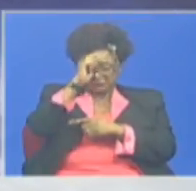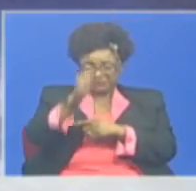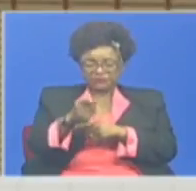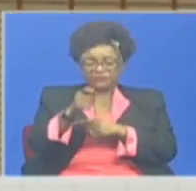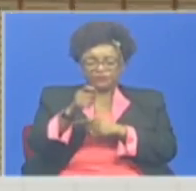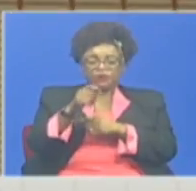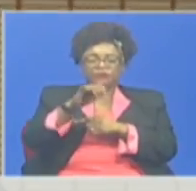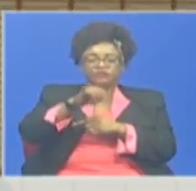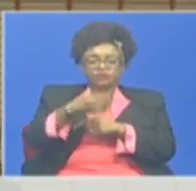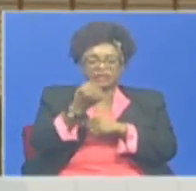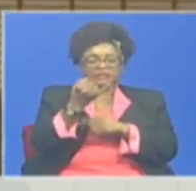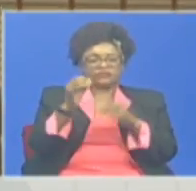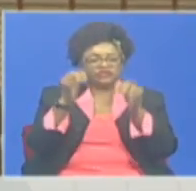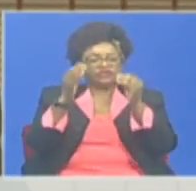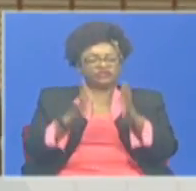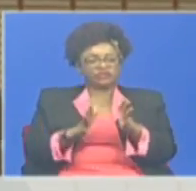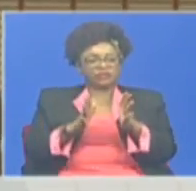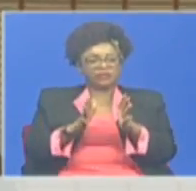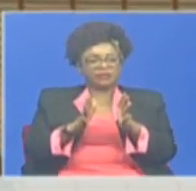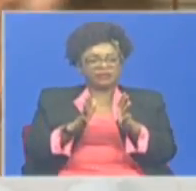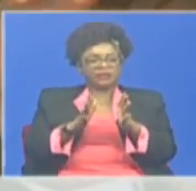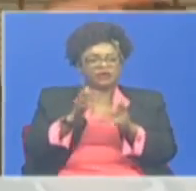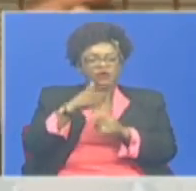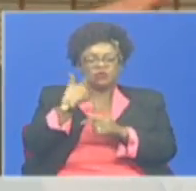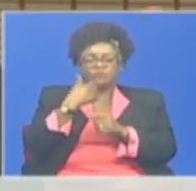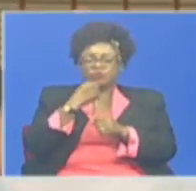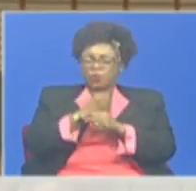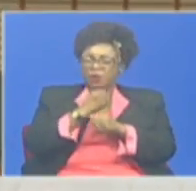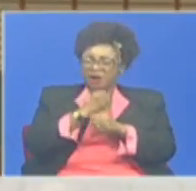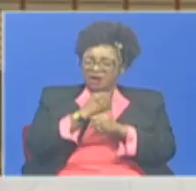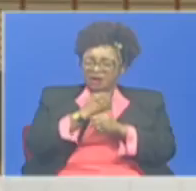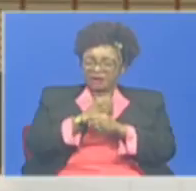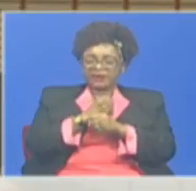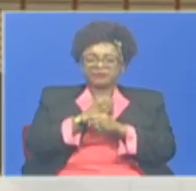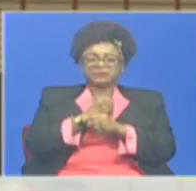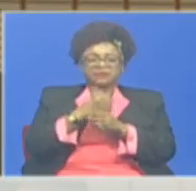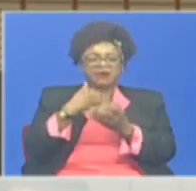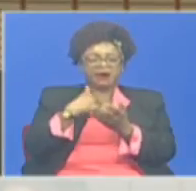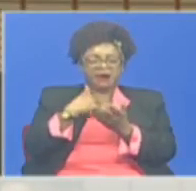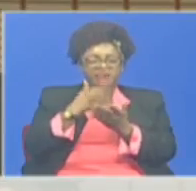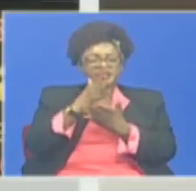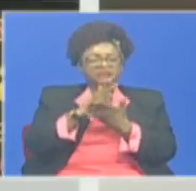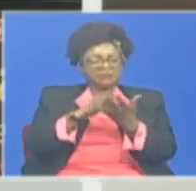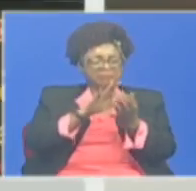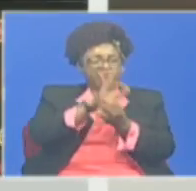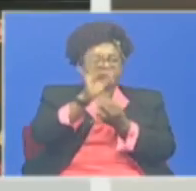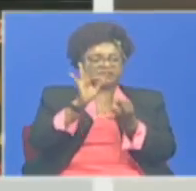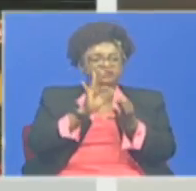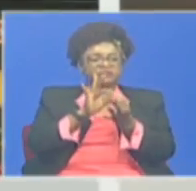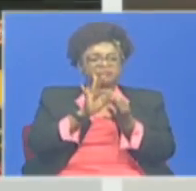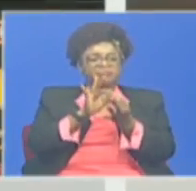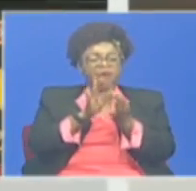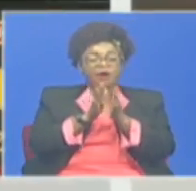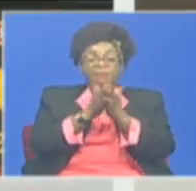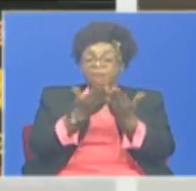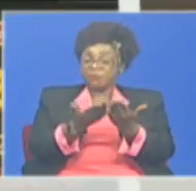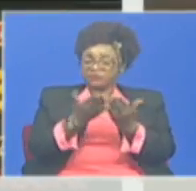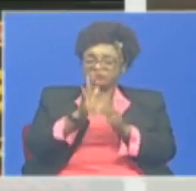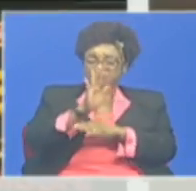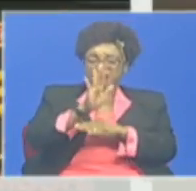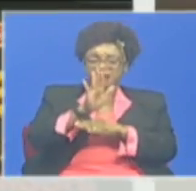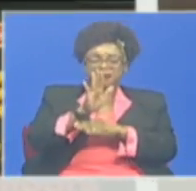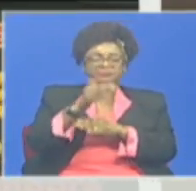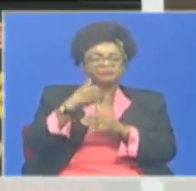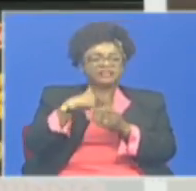author, whose unremitting work ethic exemplified a fierce perfectionism. His books were a mainstay in